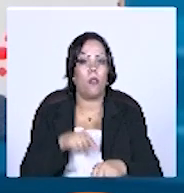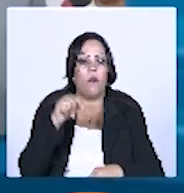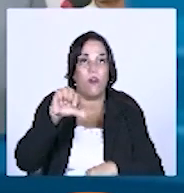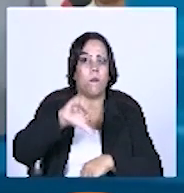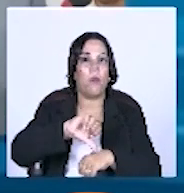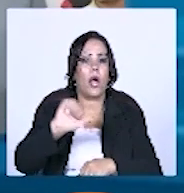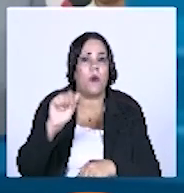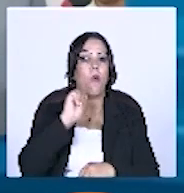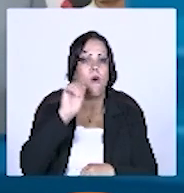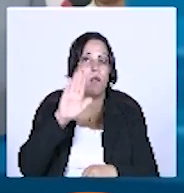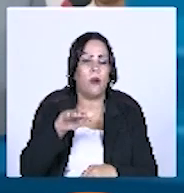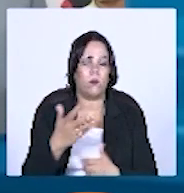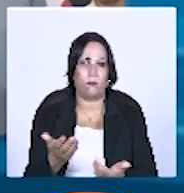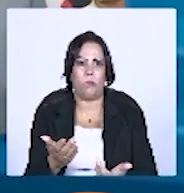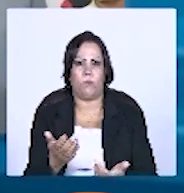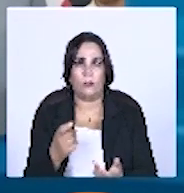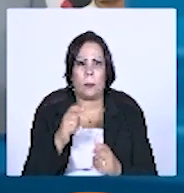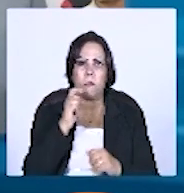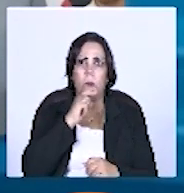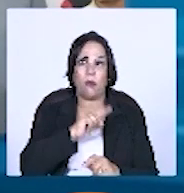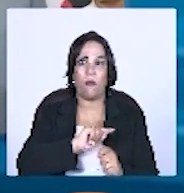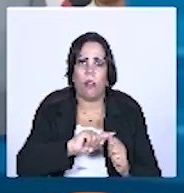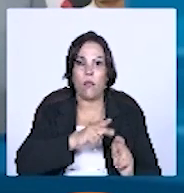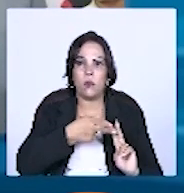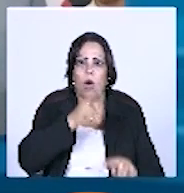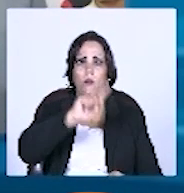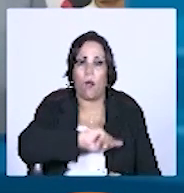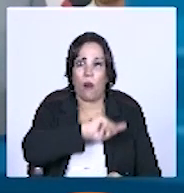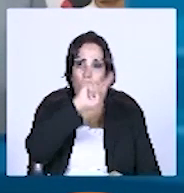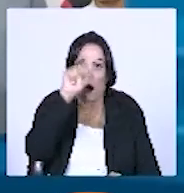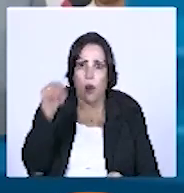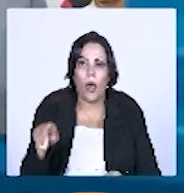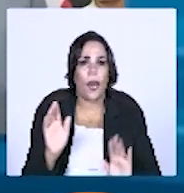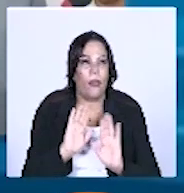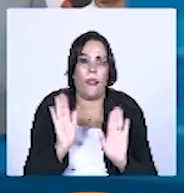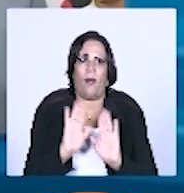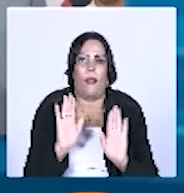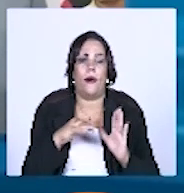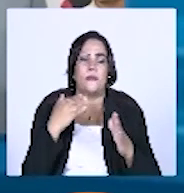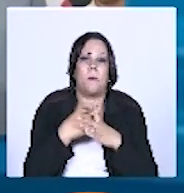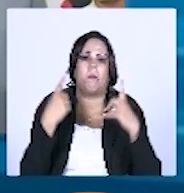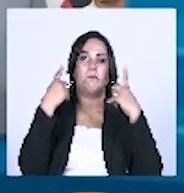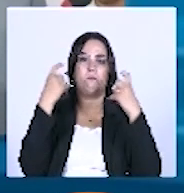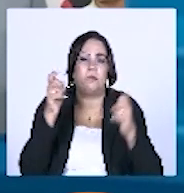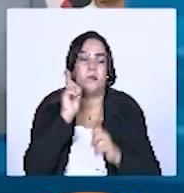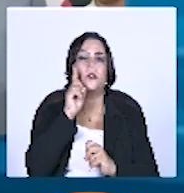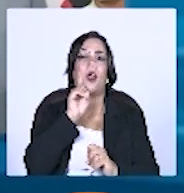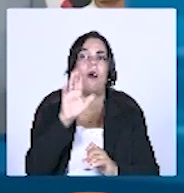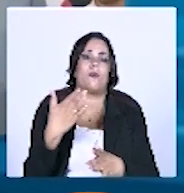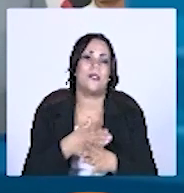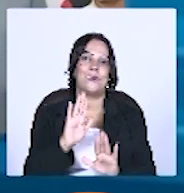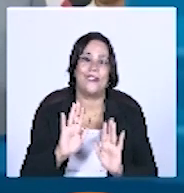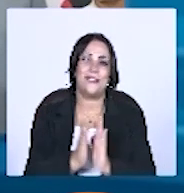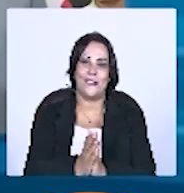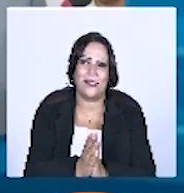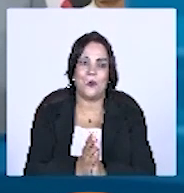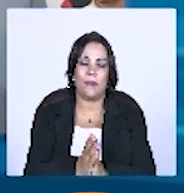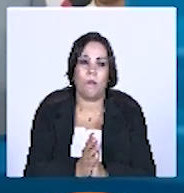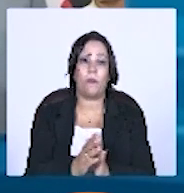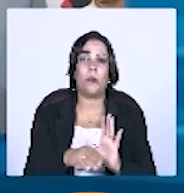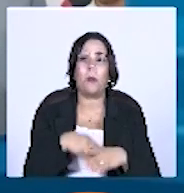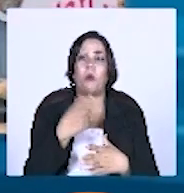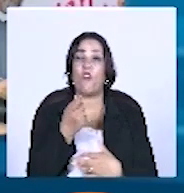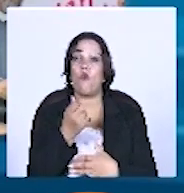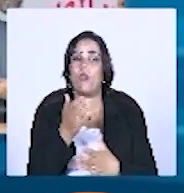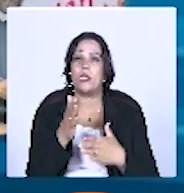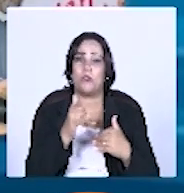المركز فتصبح في النهايه في مشكله انتقالات بالنسبه ليهم اترك الجانب